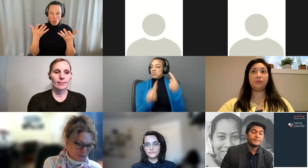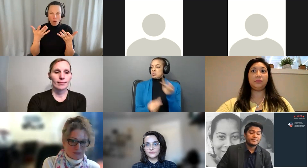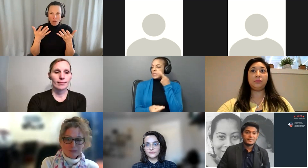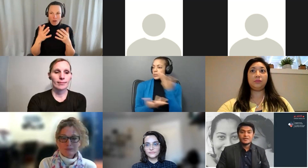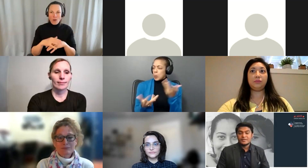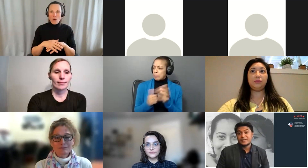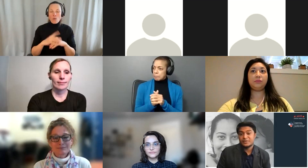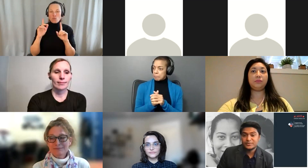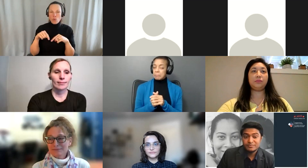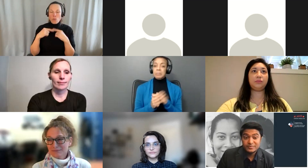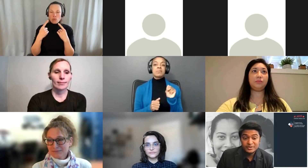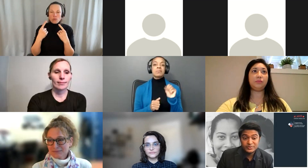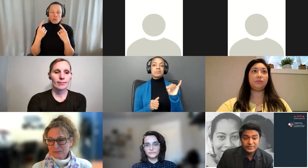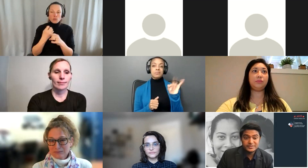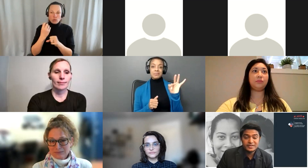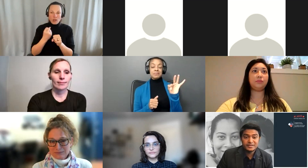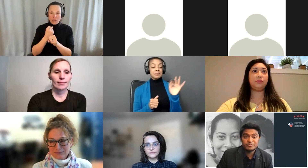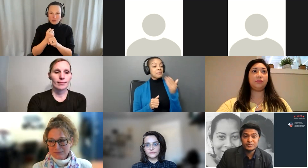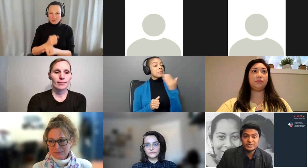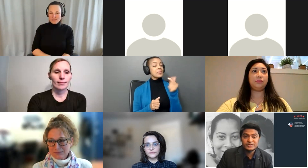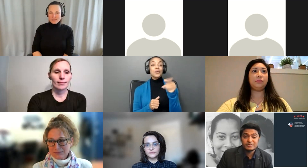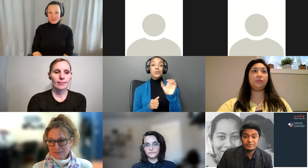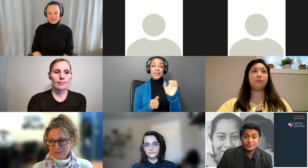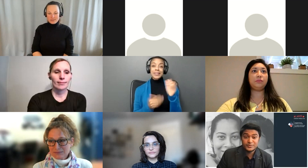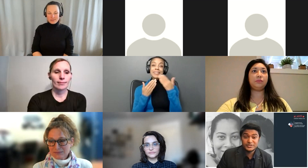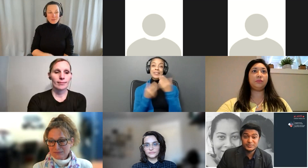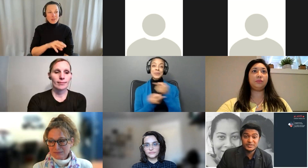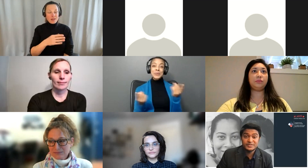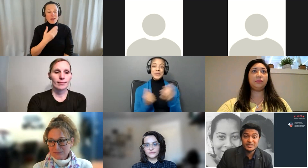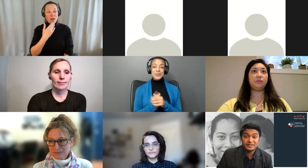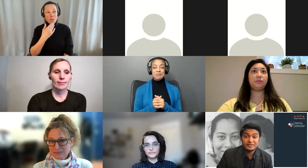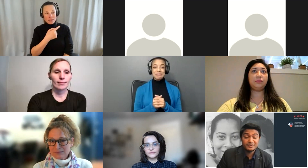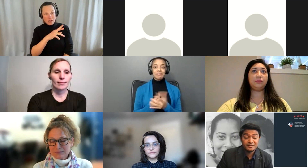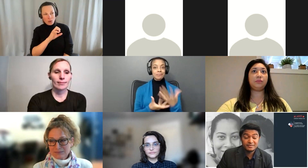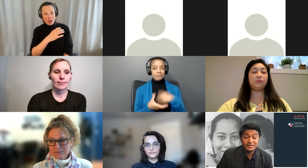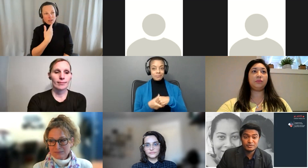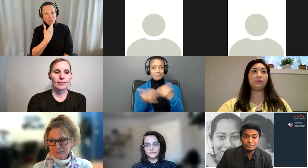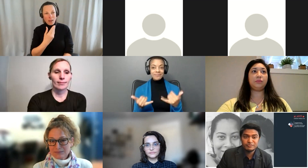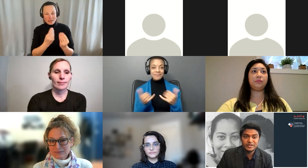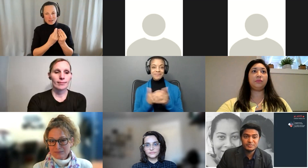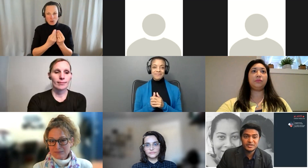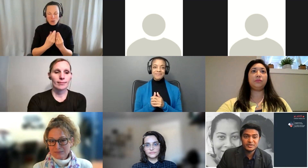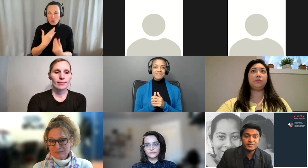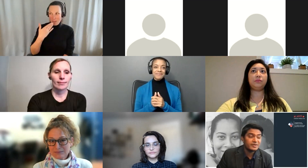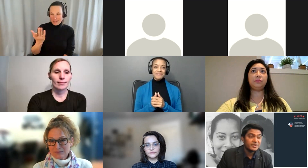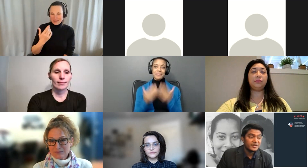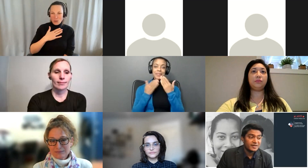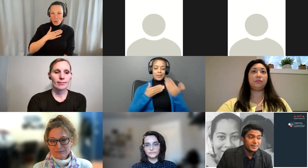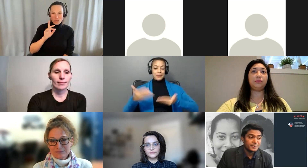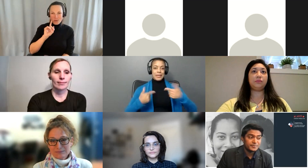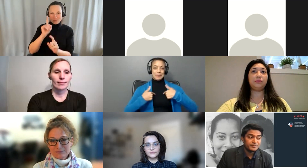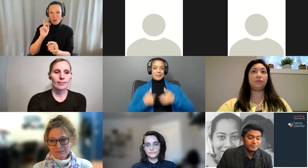dernières années. Bon, merci Grace. Bonjour tout le monde. Merci de participer aujourd'hui. Merci